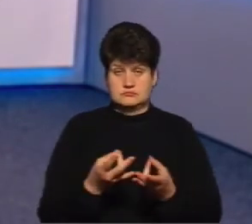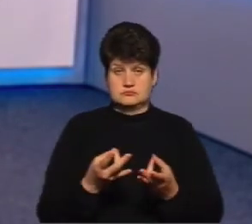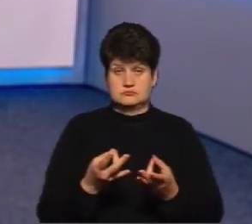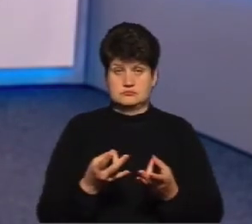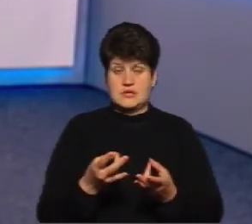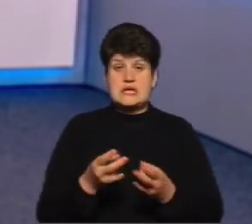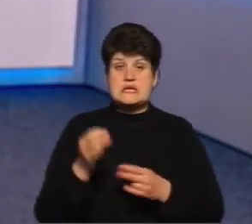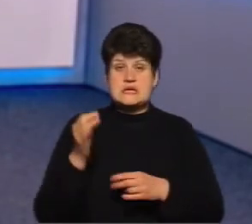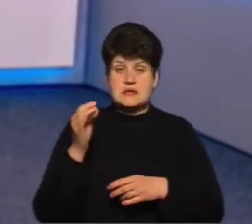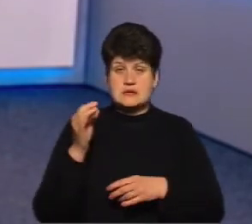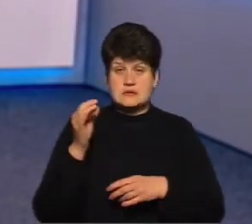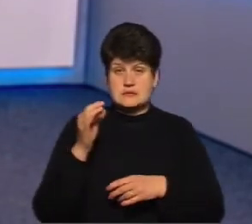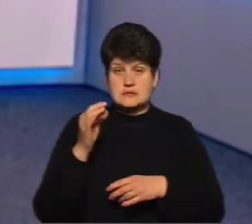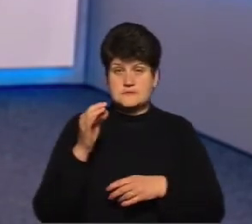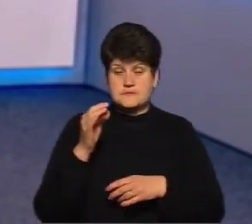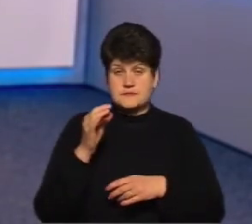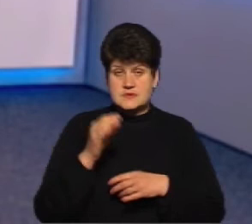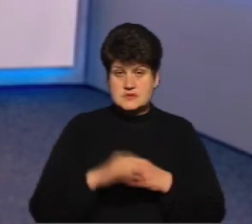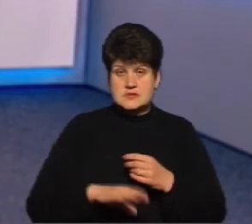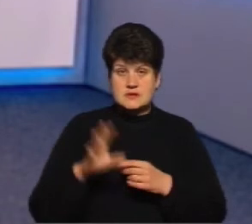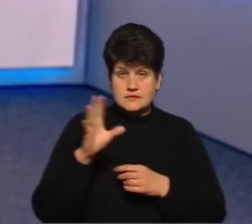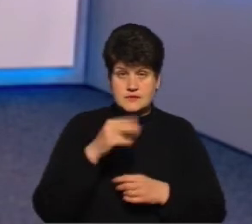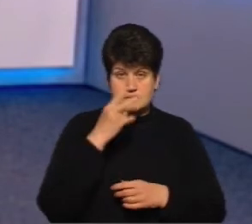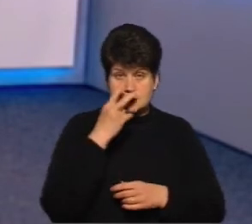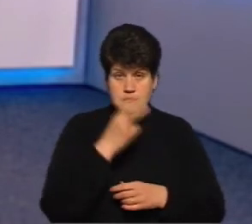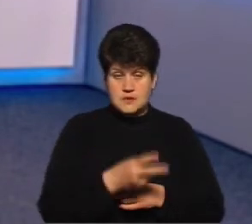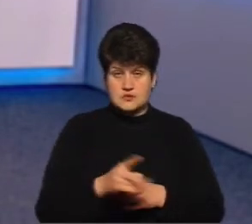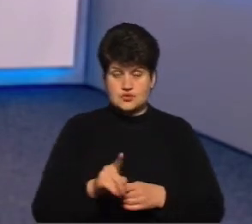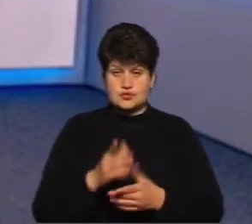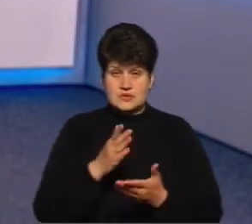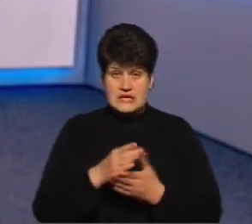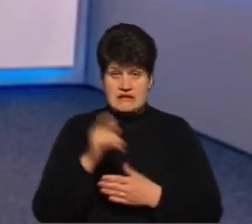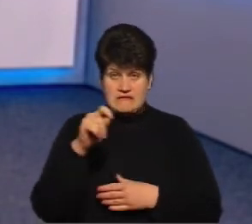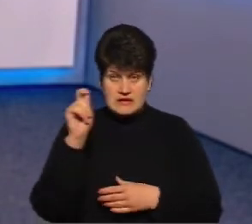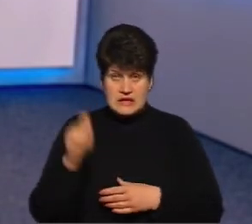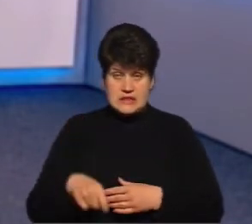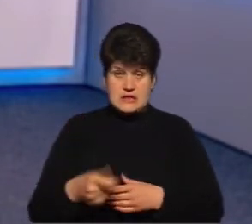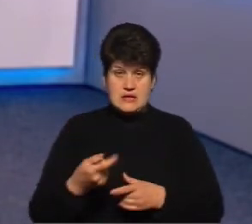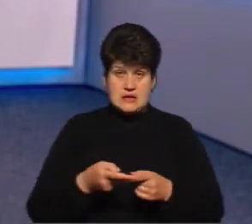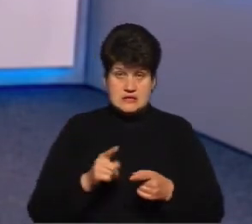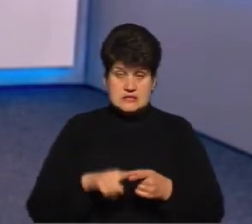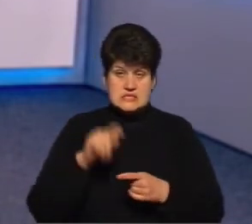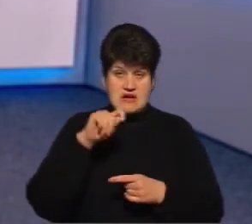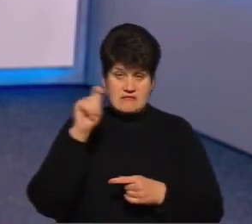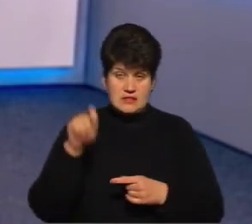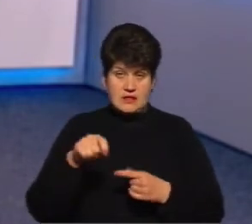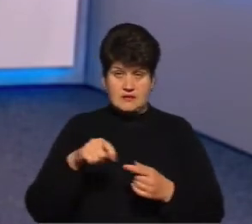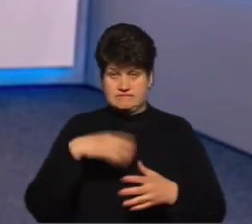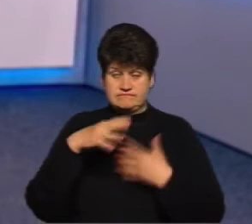числі, знає, бачить, що ведеться війна. Війна носить цей гібридний характер. Вона і